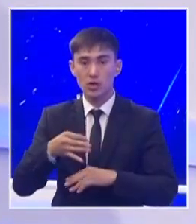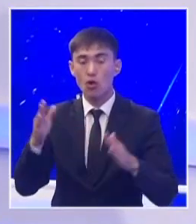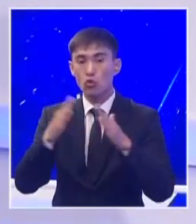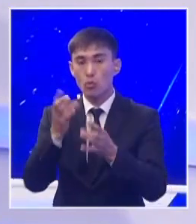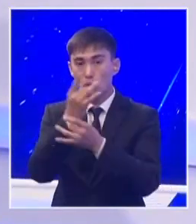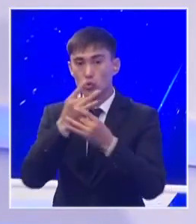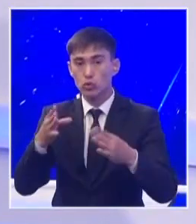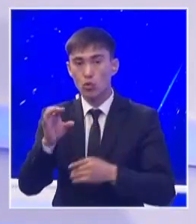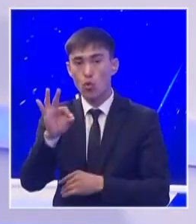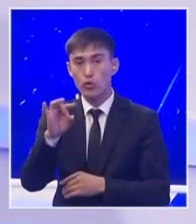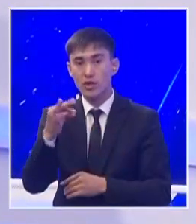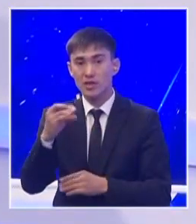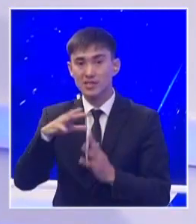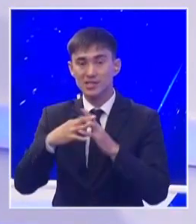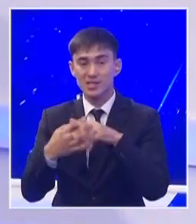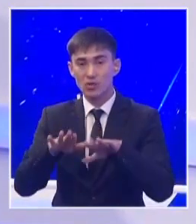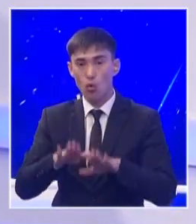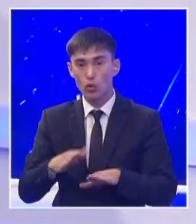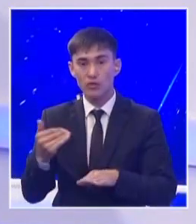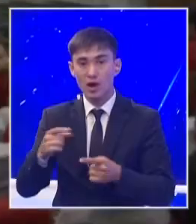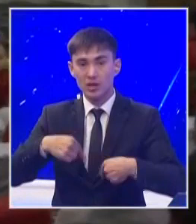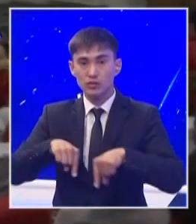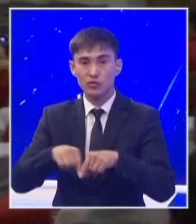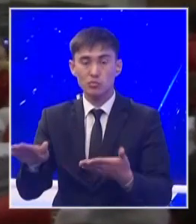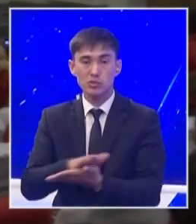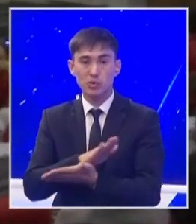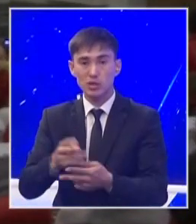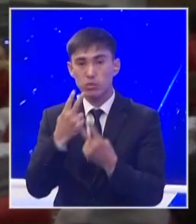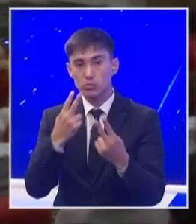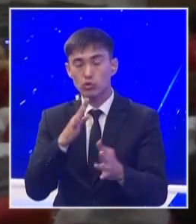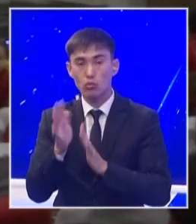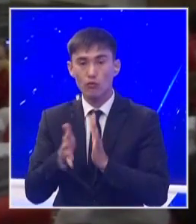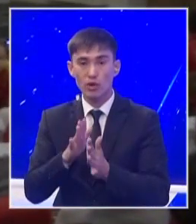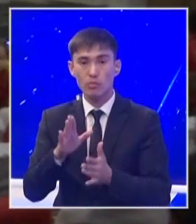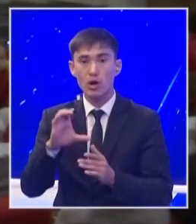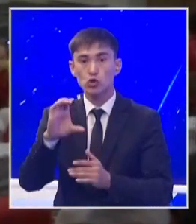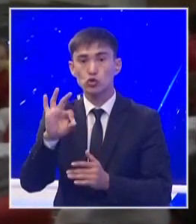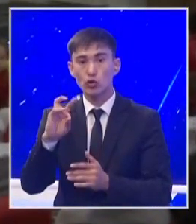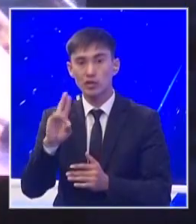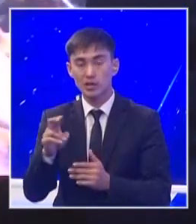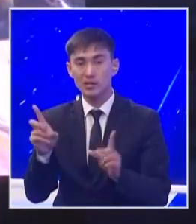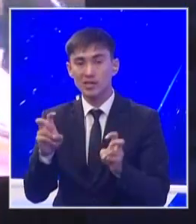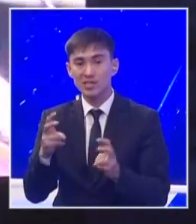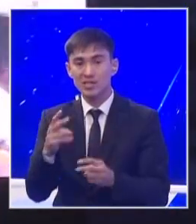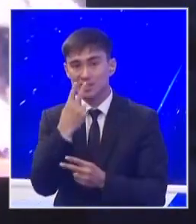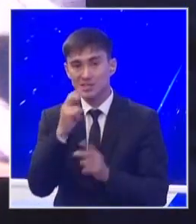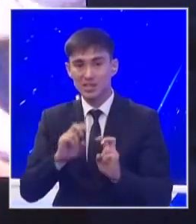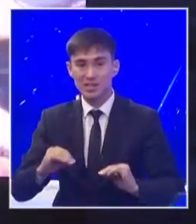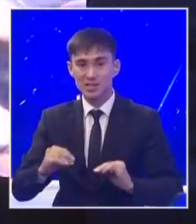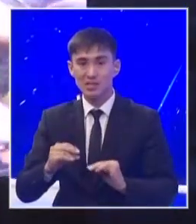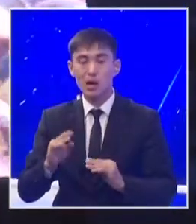В Доме культуры Утинайского сельского округа организован бесплатный просмотр мультфильма «Соник». Зрители – дети